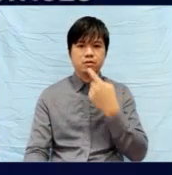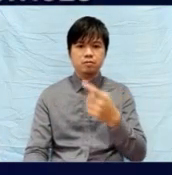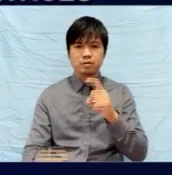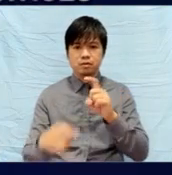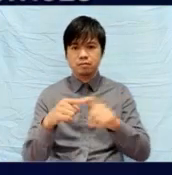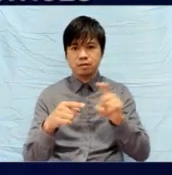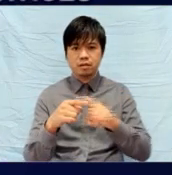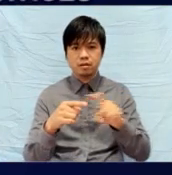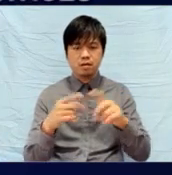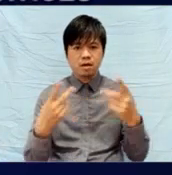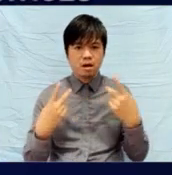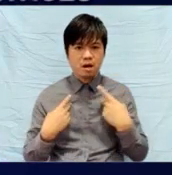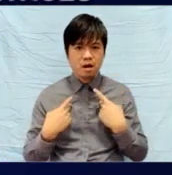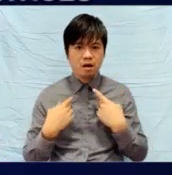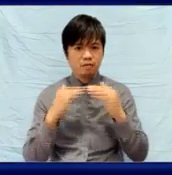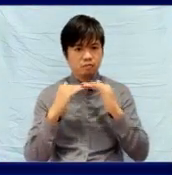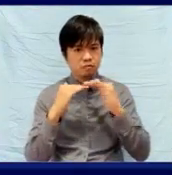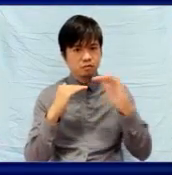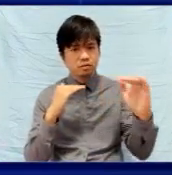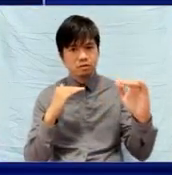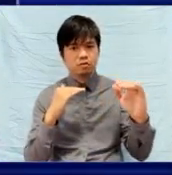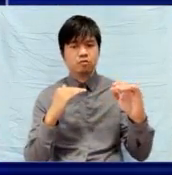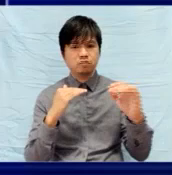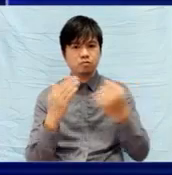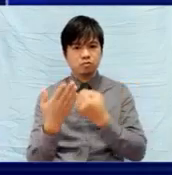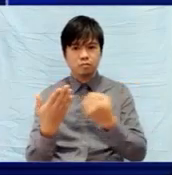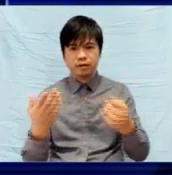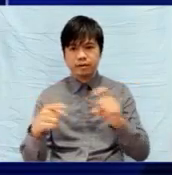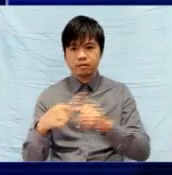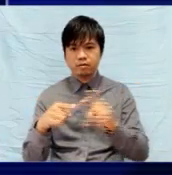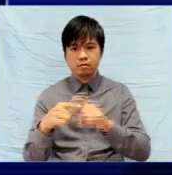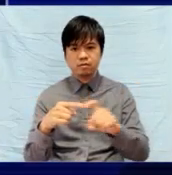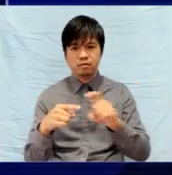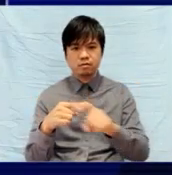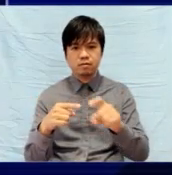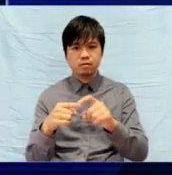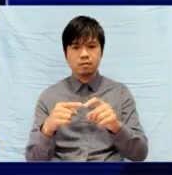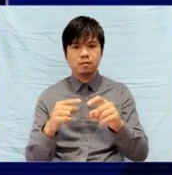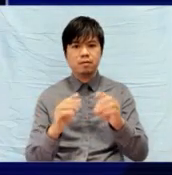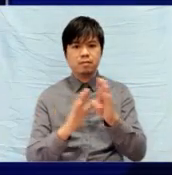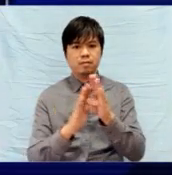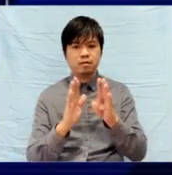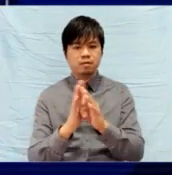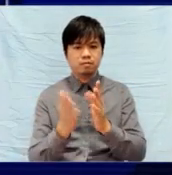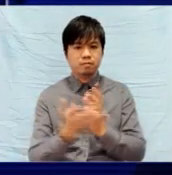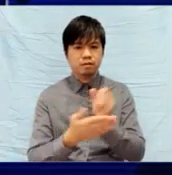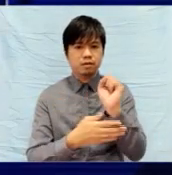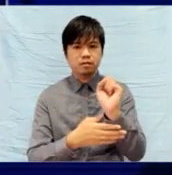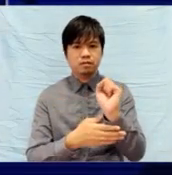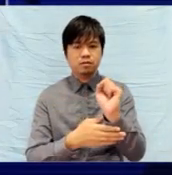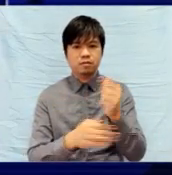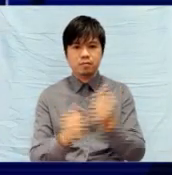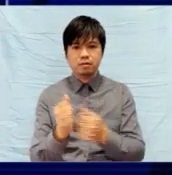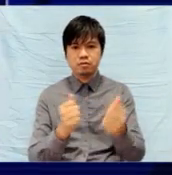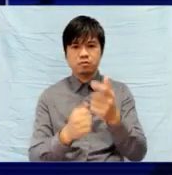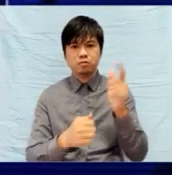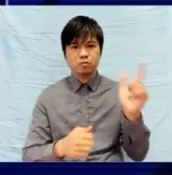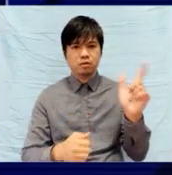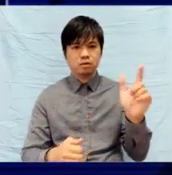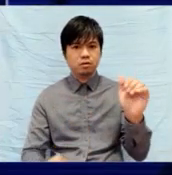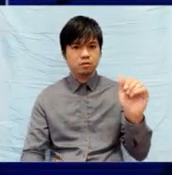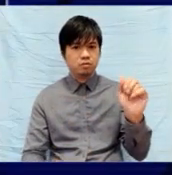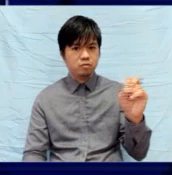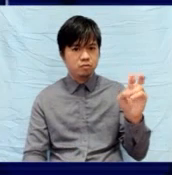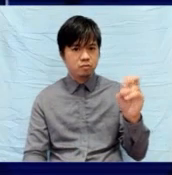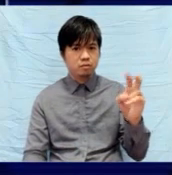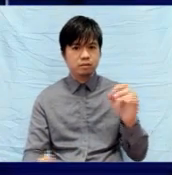naman silang steady supply ng kuryente. Sa ilalim ng Air Passenger Bill of Rights na ipinasa noong 2012, sakaling magkansela ang